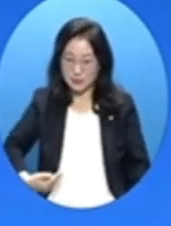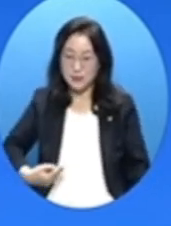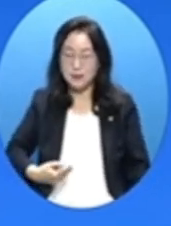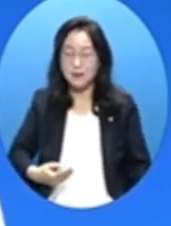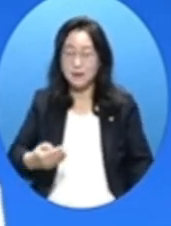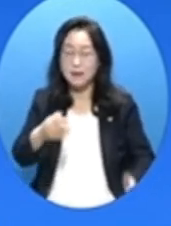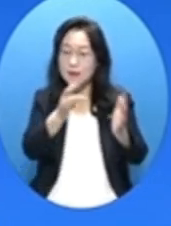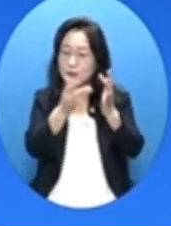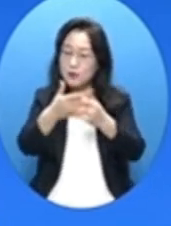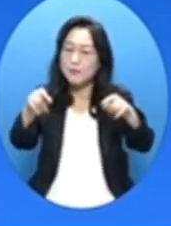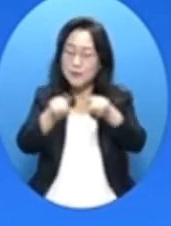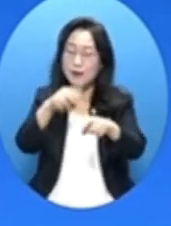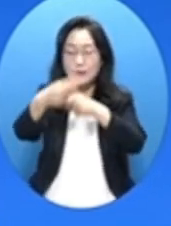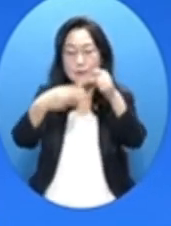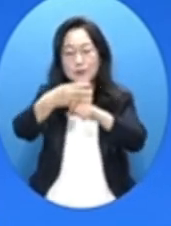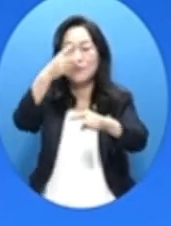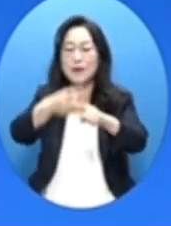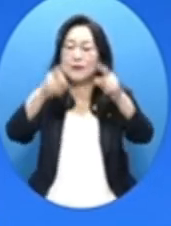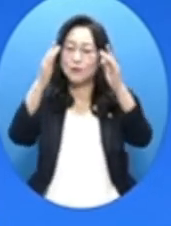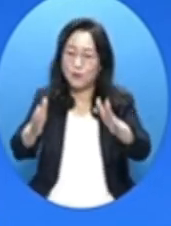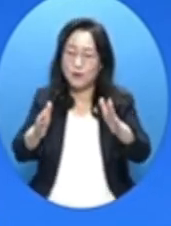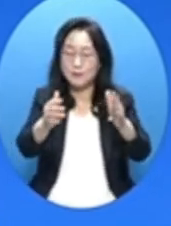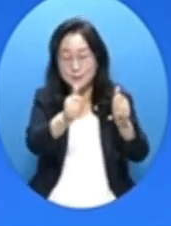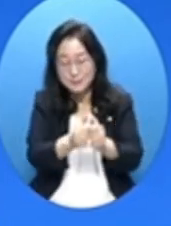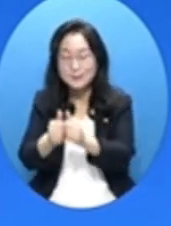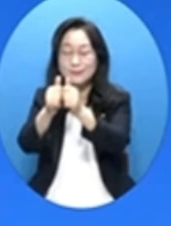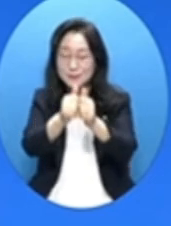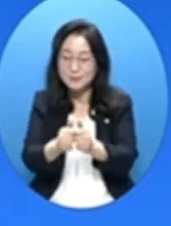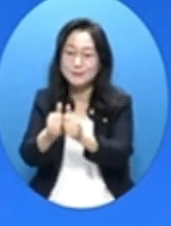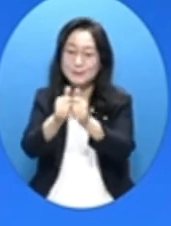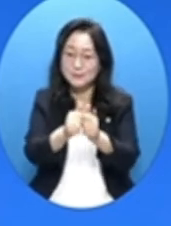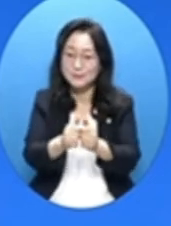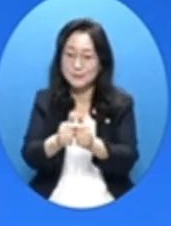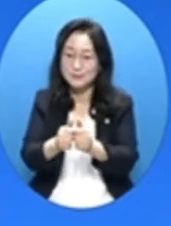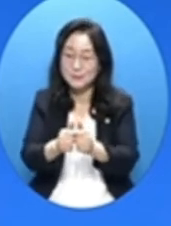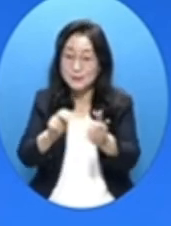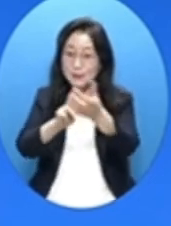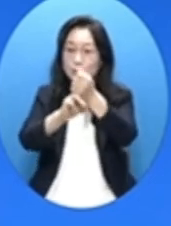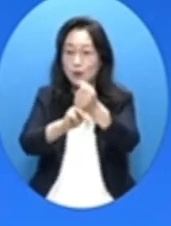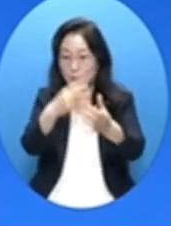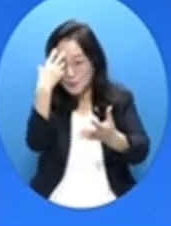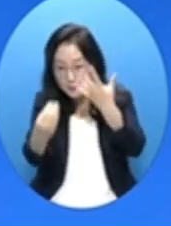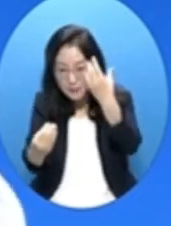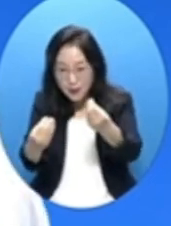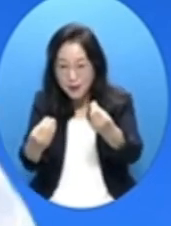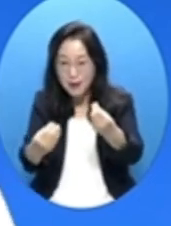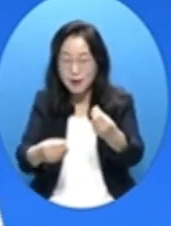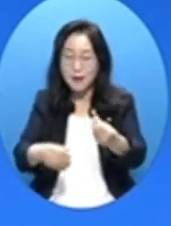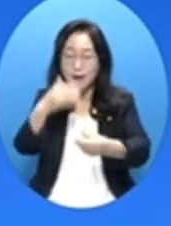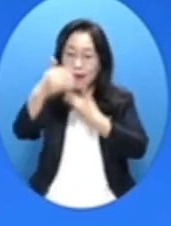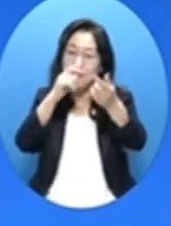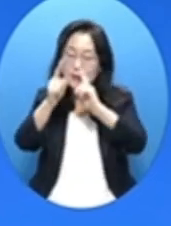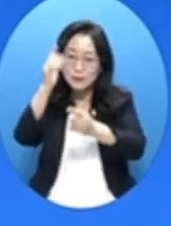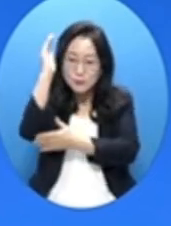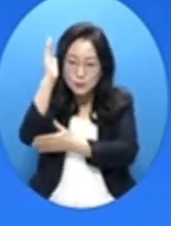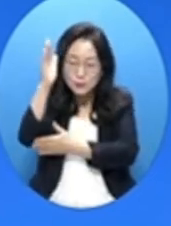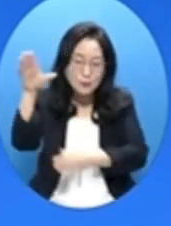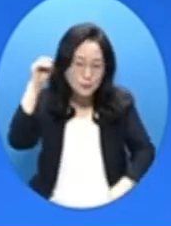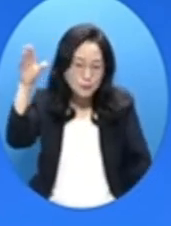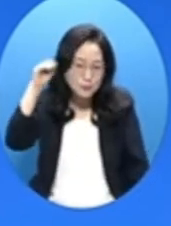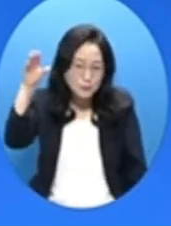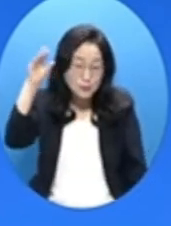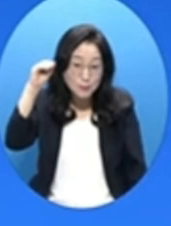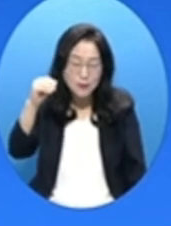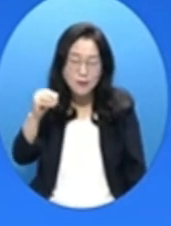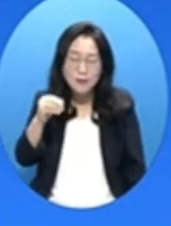함께 3년 반 동안 공생의 사역에 참여하고 기적을 행하는 자리에 함께 있었고 말씀을 듣고 또 듣고 또